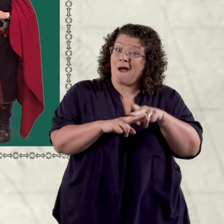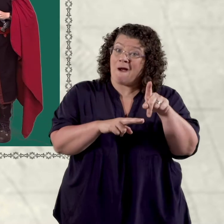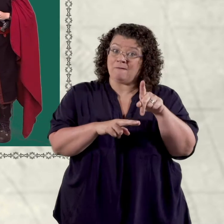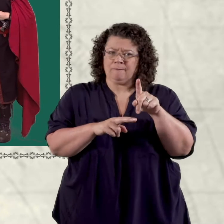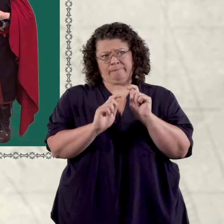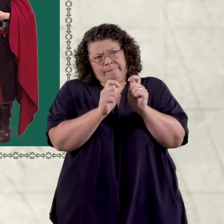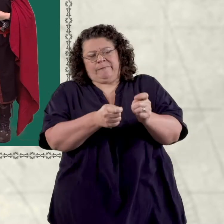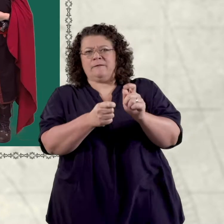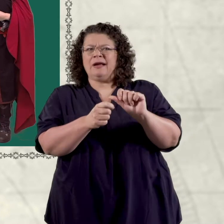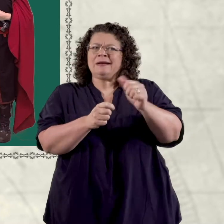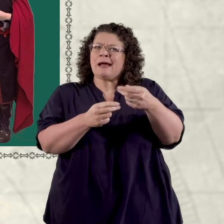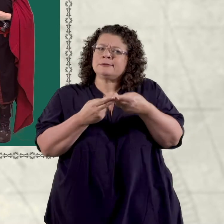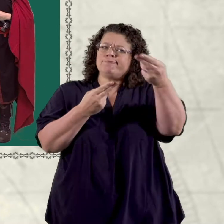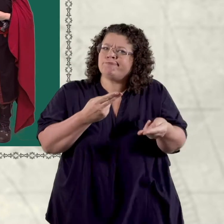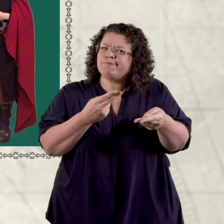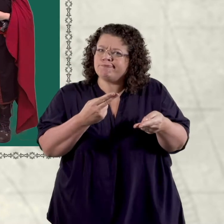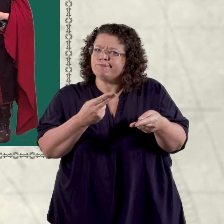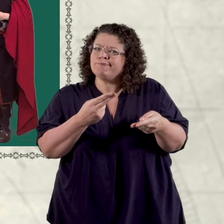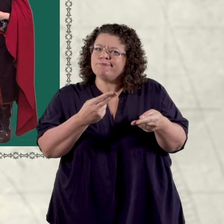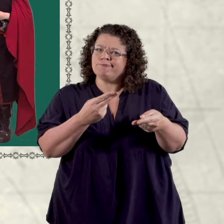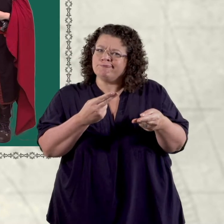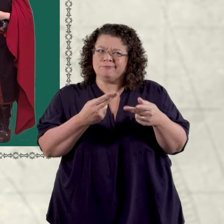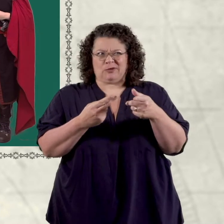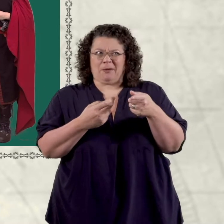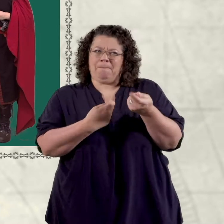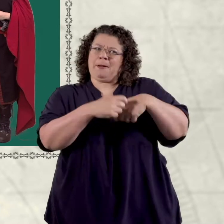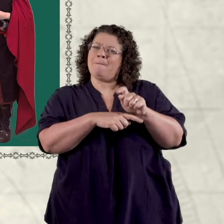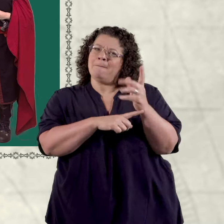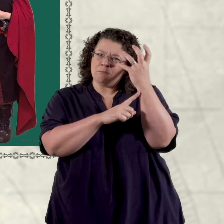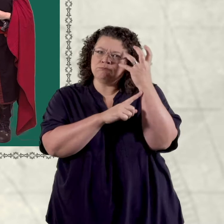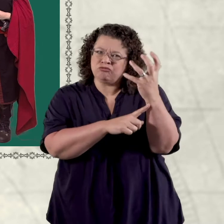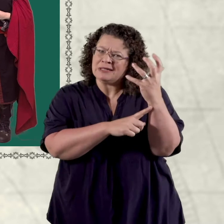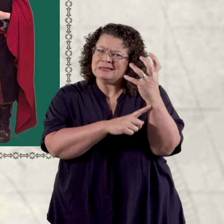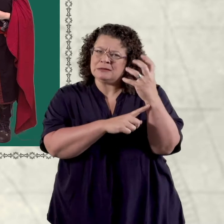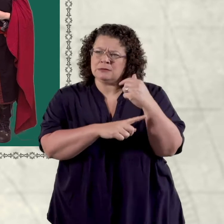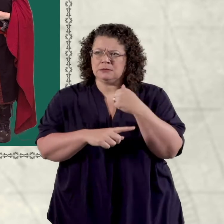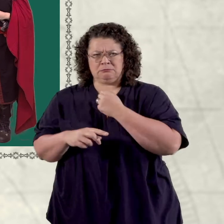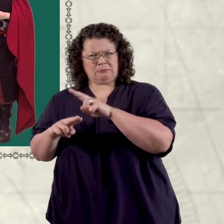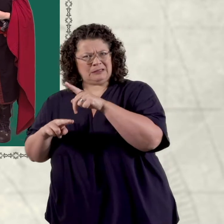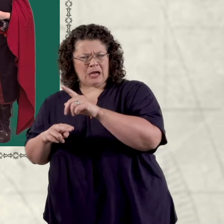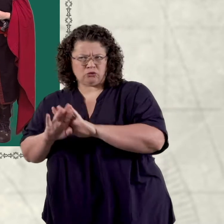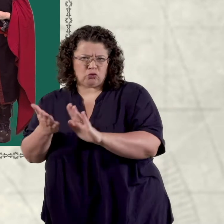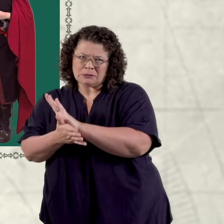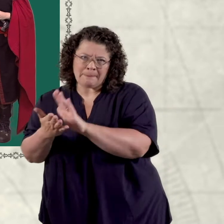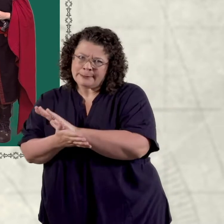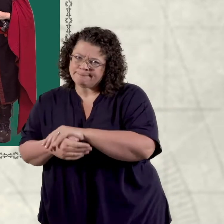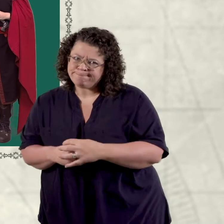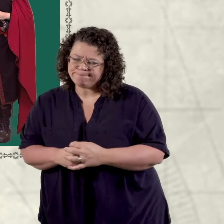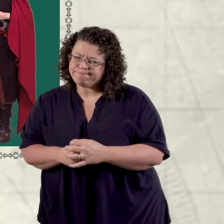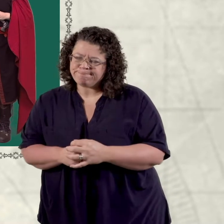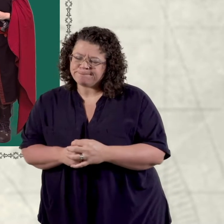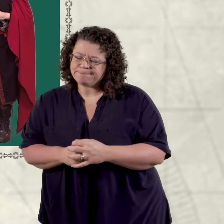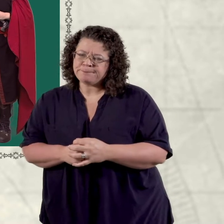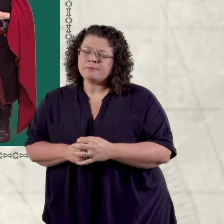cael ei enwi fel etifedd swyddogol taid. A doedd Dad ddim yn hapus efo hyn.